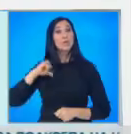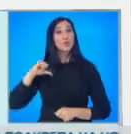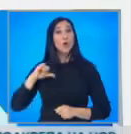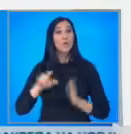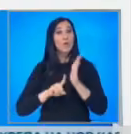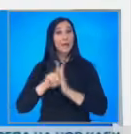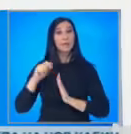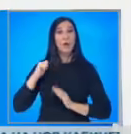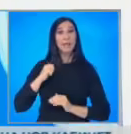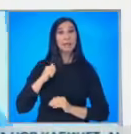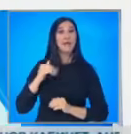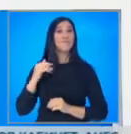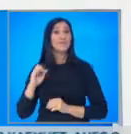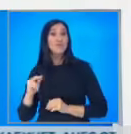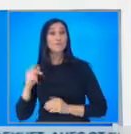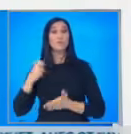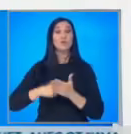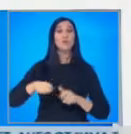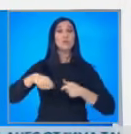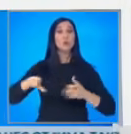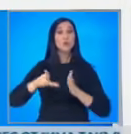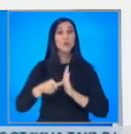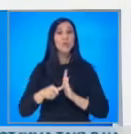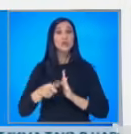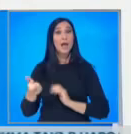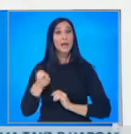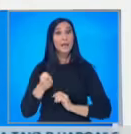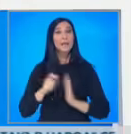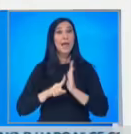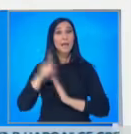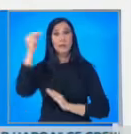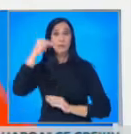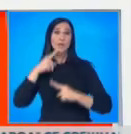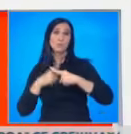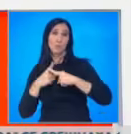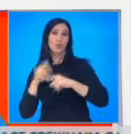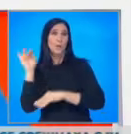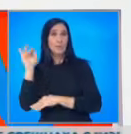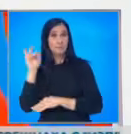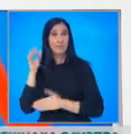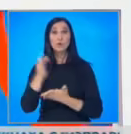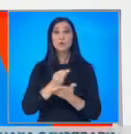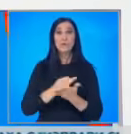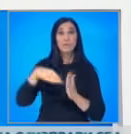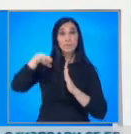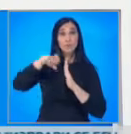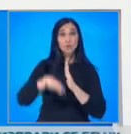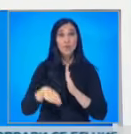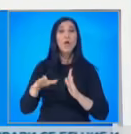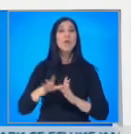Международната рейтингова агенция Fitch потвърди дългосрочния кредитен рейтинг на България с положителна перспектива. Оценява се понижението